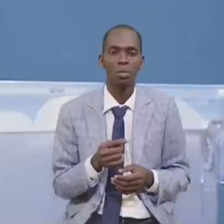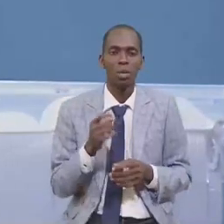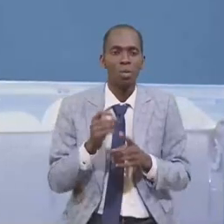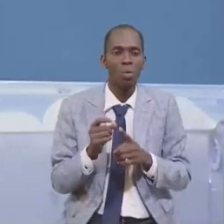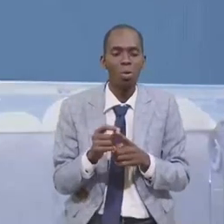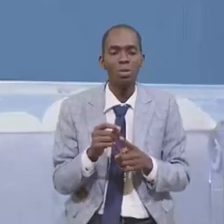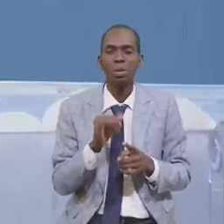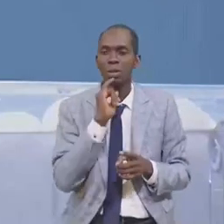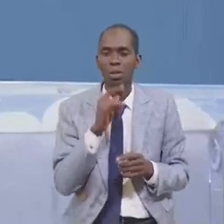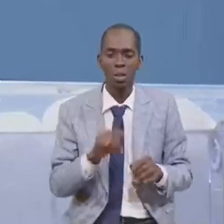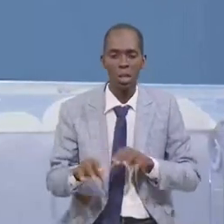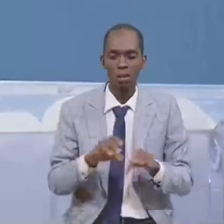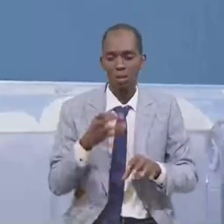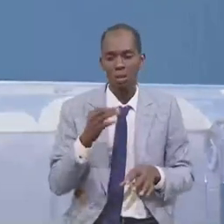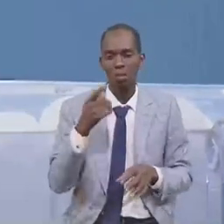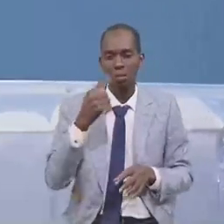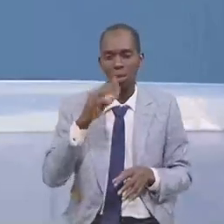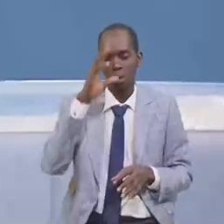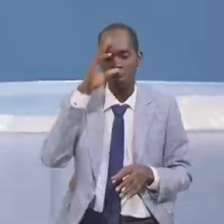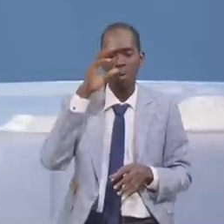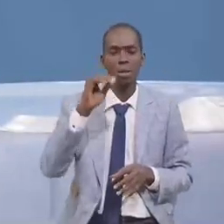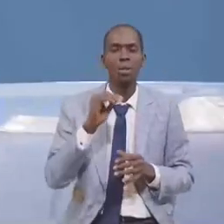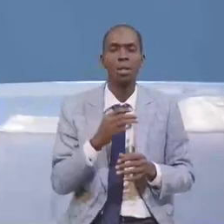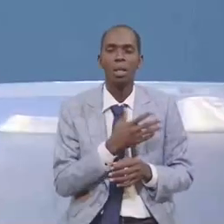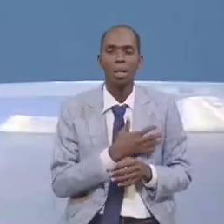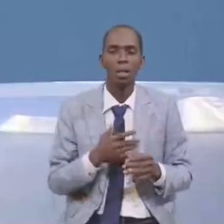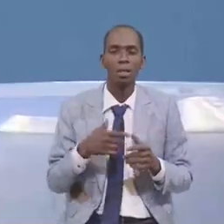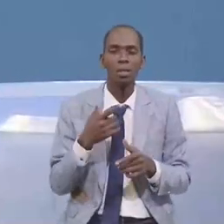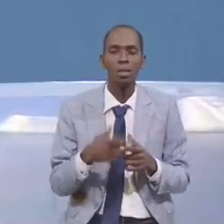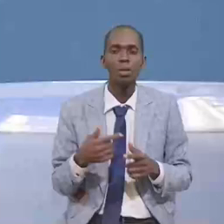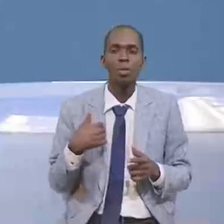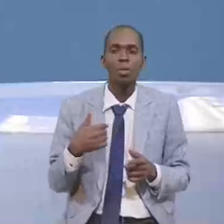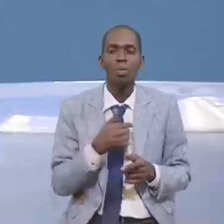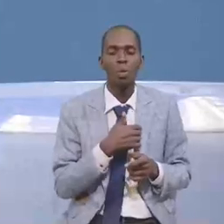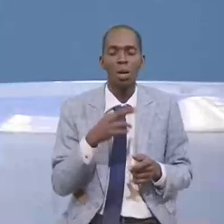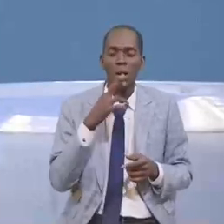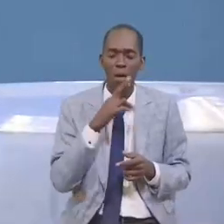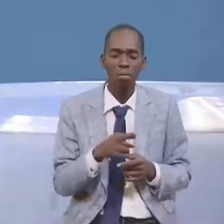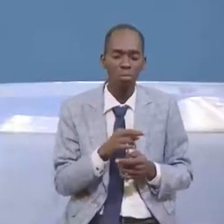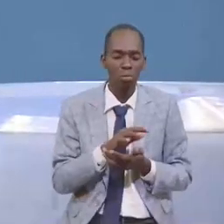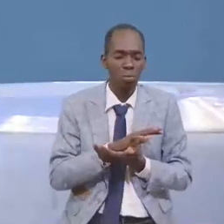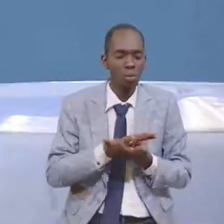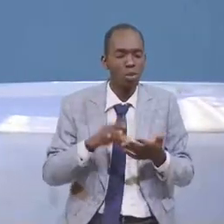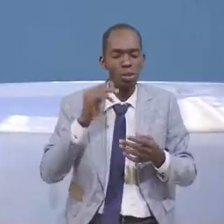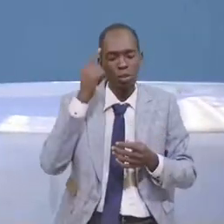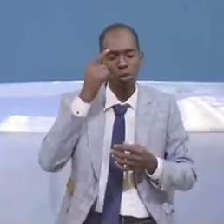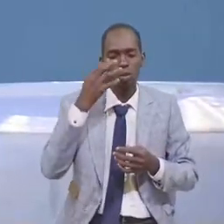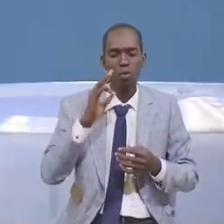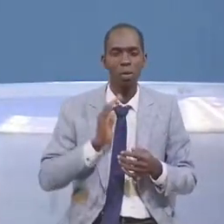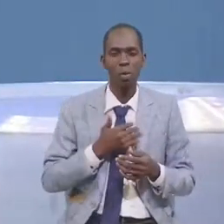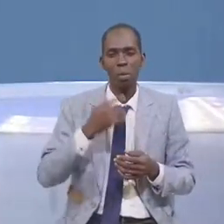గమనించుకోవాలి. ఆ తర్వాత మన మనసు యొక్క ఆలోచనలు మనం గమనించుకోవాలి. మన మనసు యొక్క